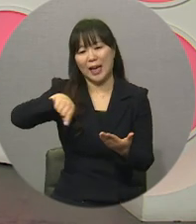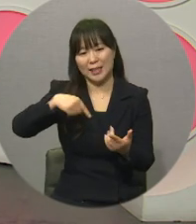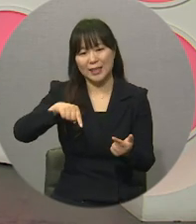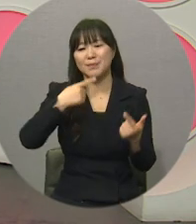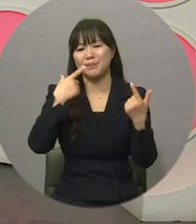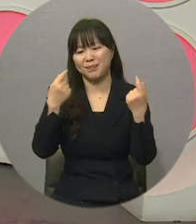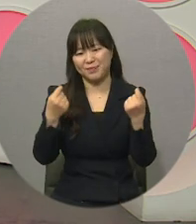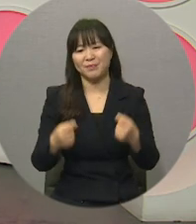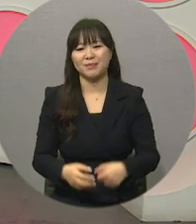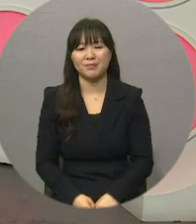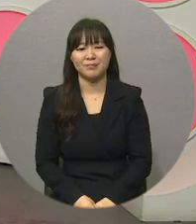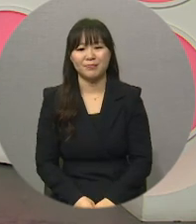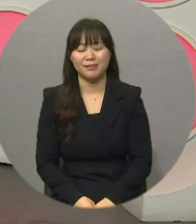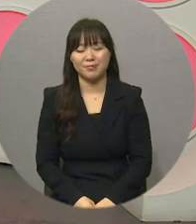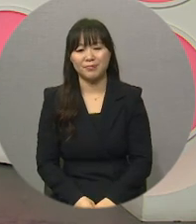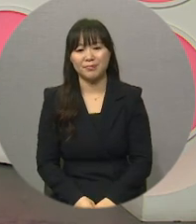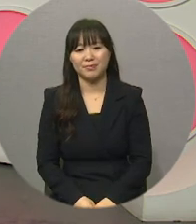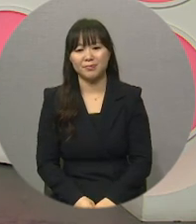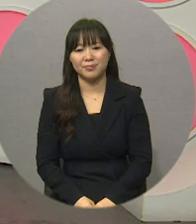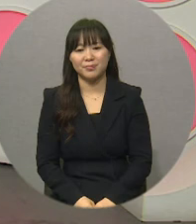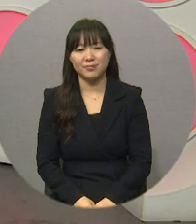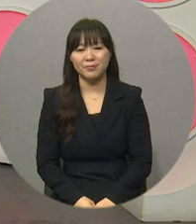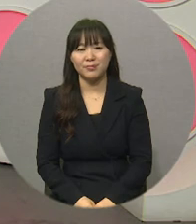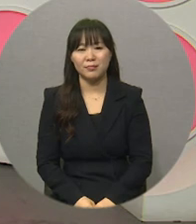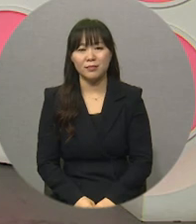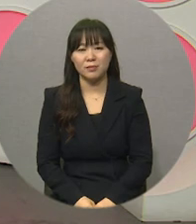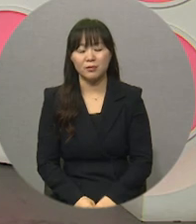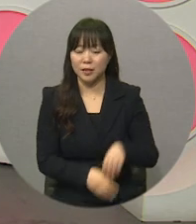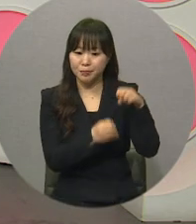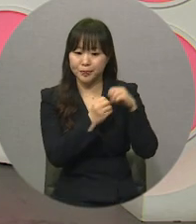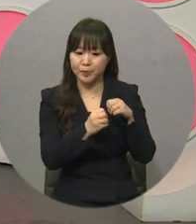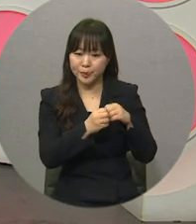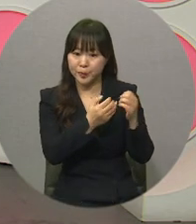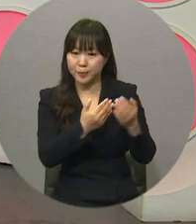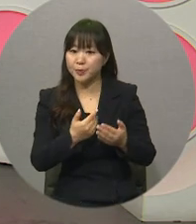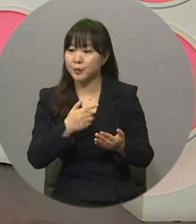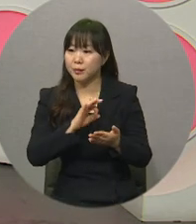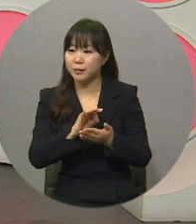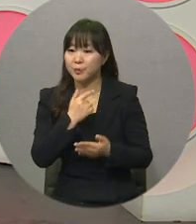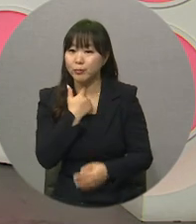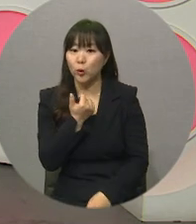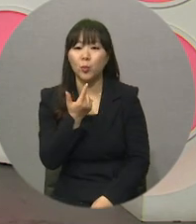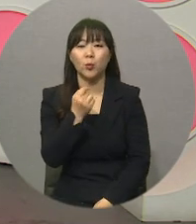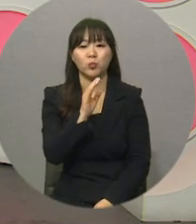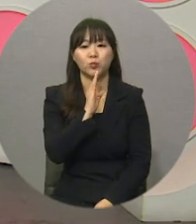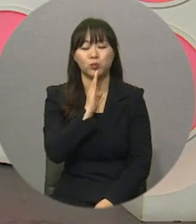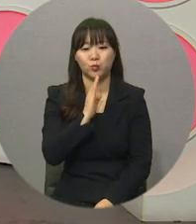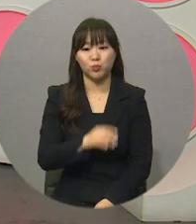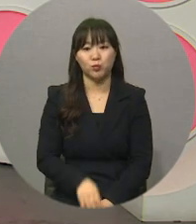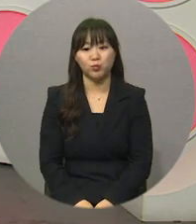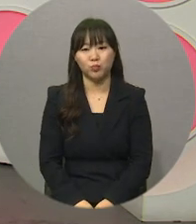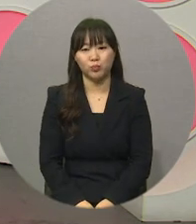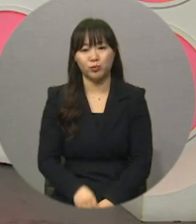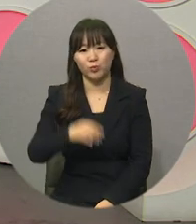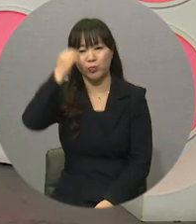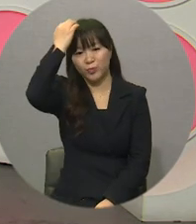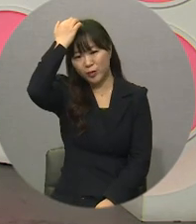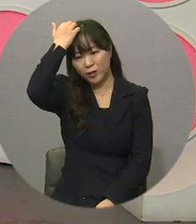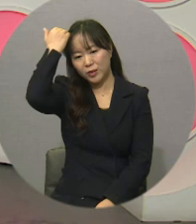가르침이 될 테니까요. 네, 아이고, 물려 써본 적 있으세요? 있어요, 저. 있는데, 네.